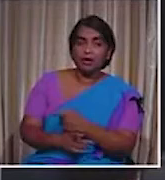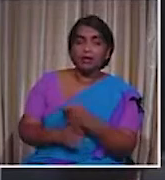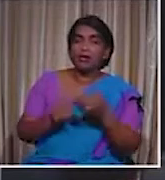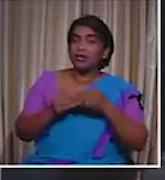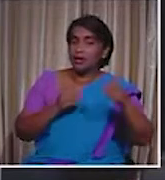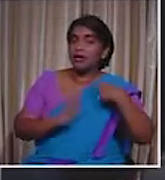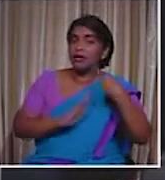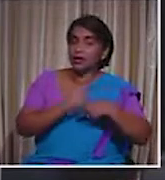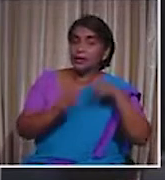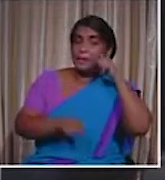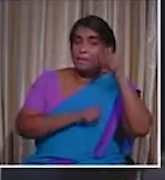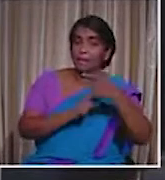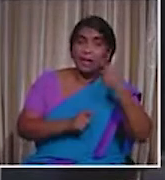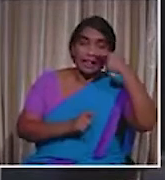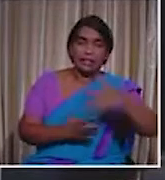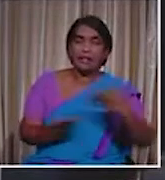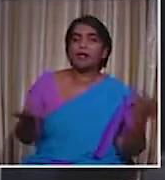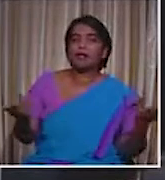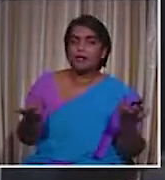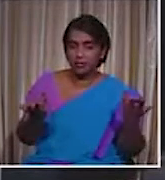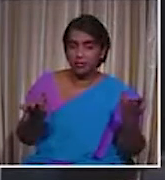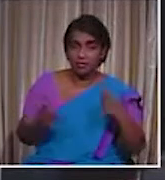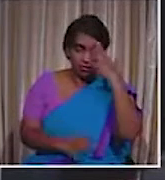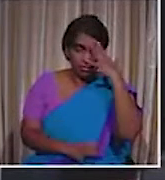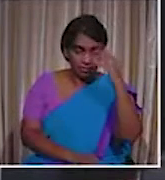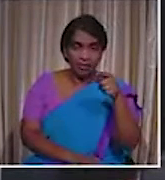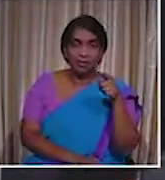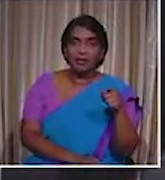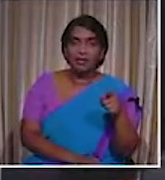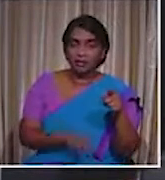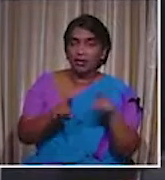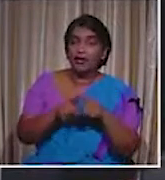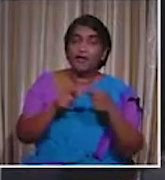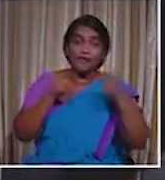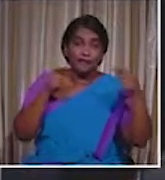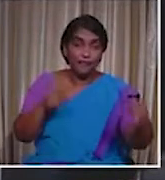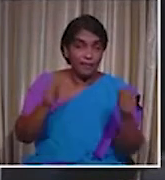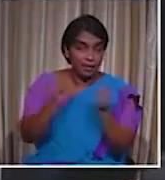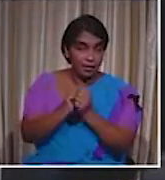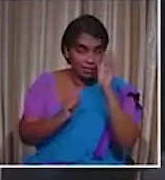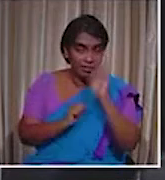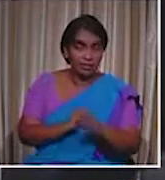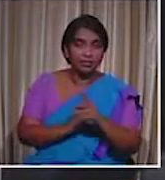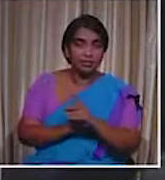වෙන්නේ මේ රටේ මිනිසුන්ට තෙල් නැති වෙන එකයි මතක තියාගන්න විපක්ෂයේ හැසිරීම